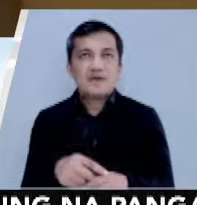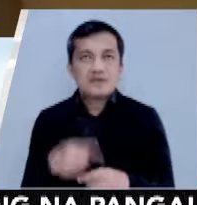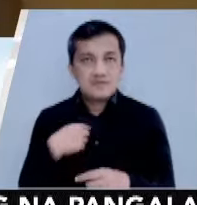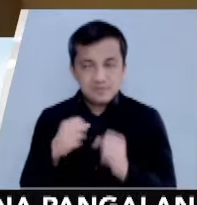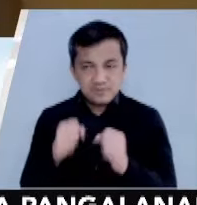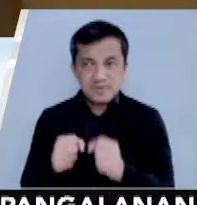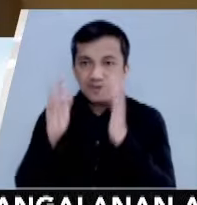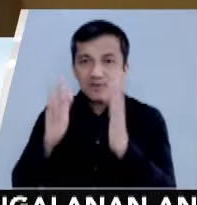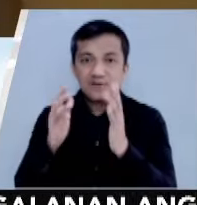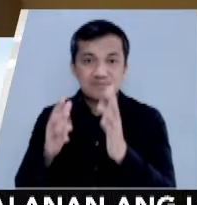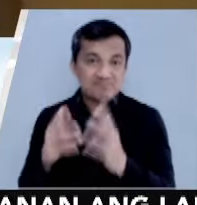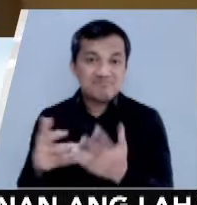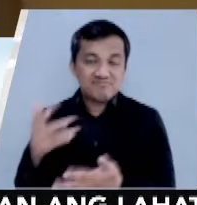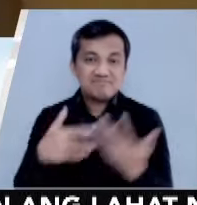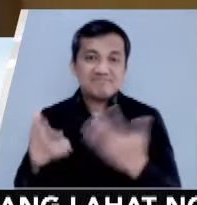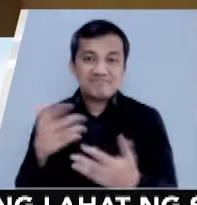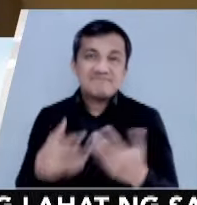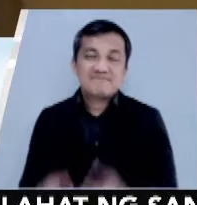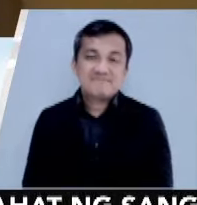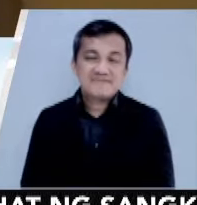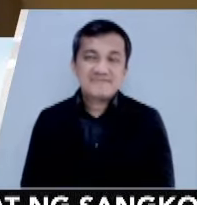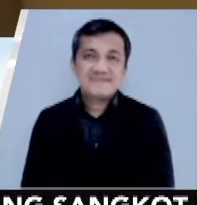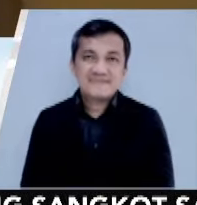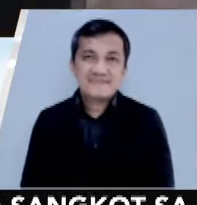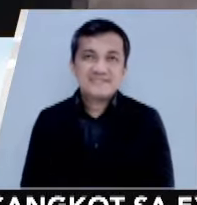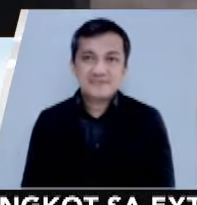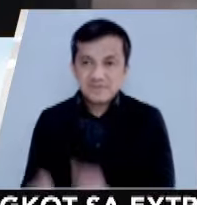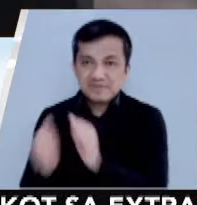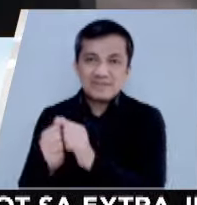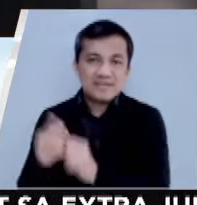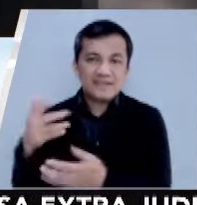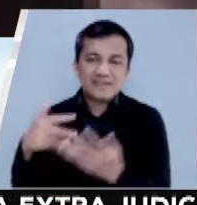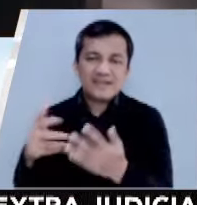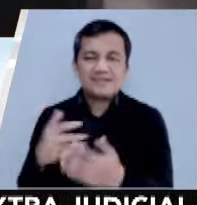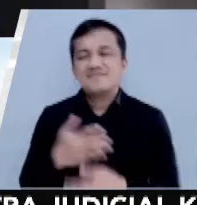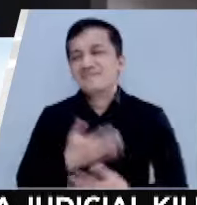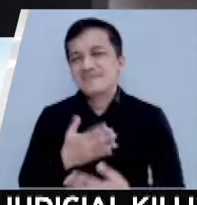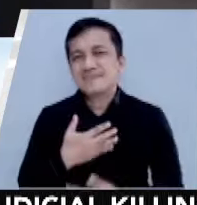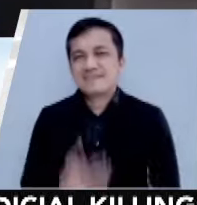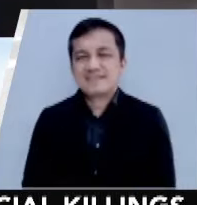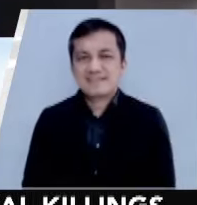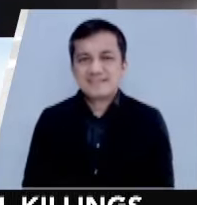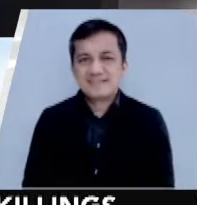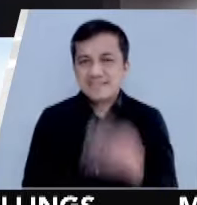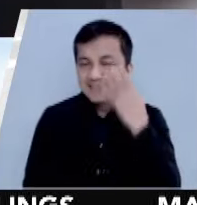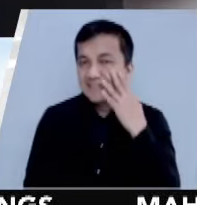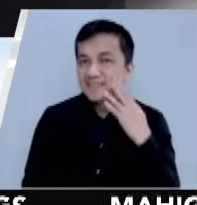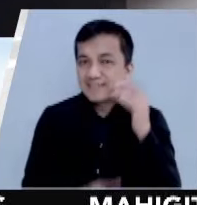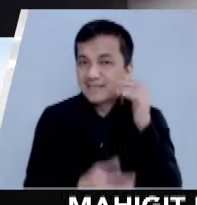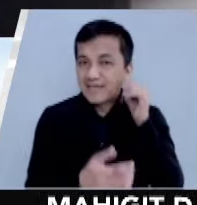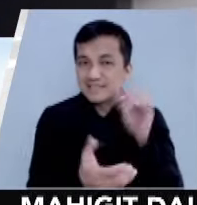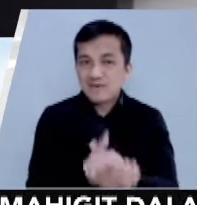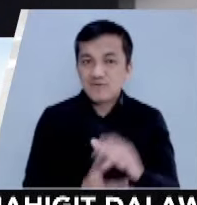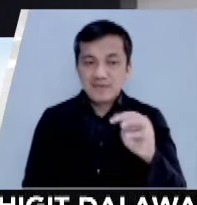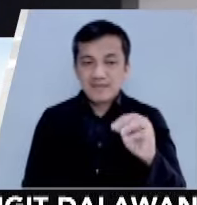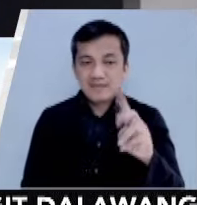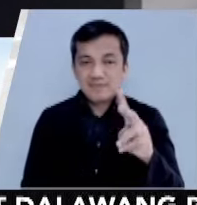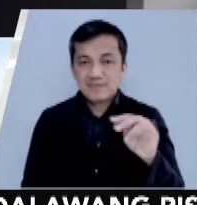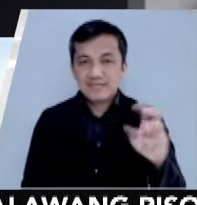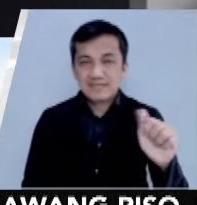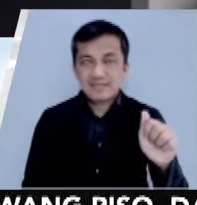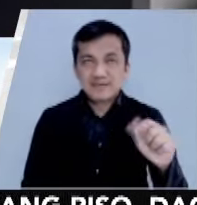and be in their presence, nakakatuwa. Naiyak naman ang misis niyang si Melissa nang sorpresahin siya ni Rocco